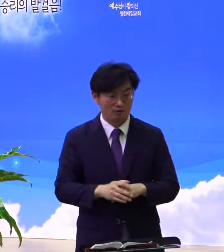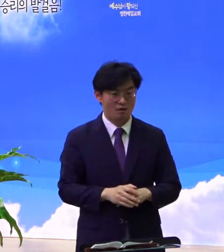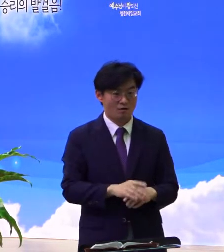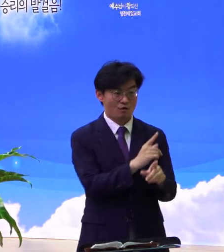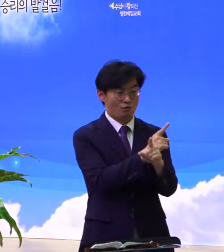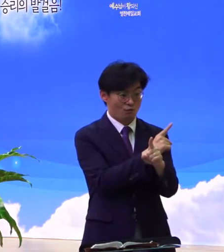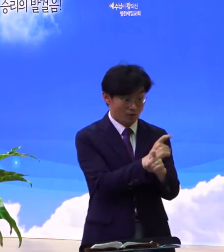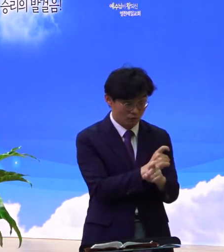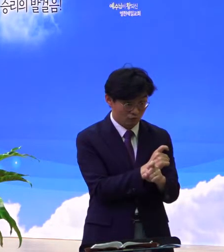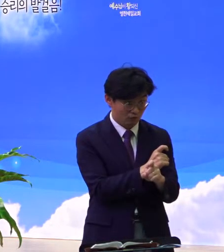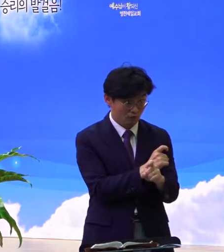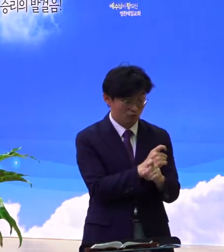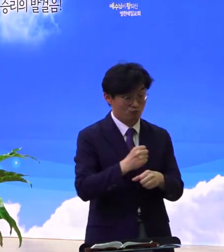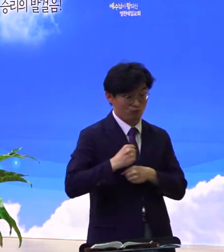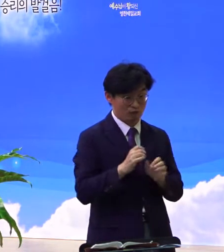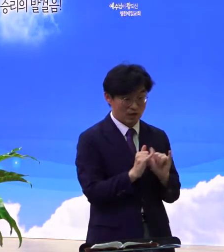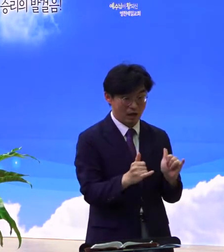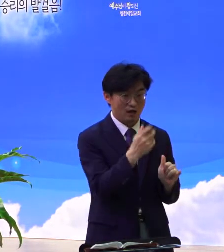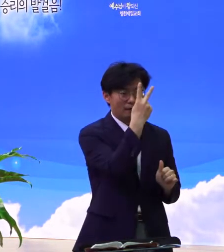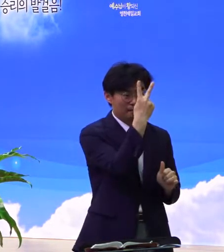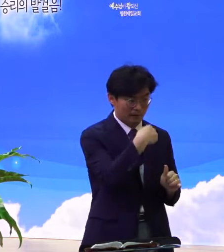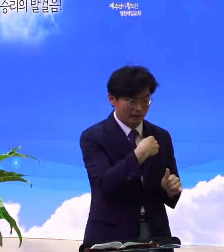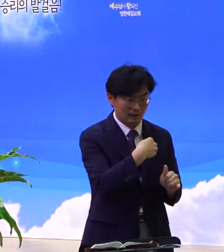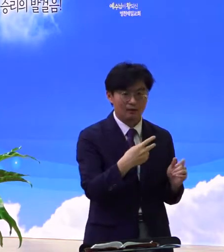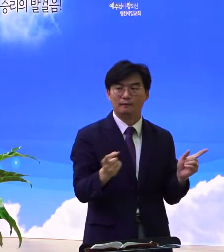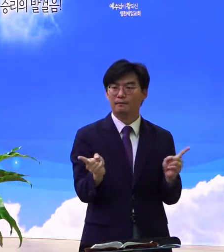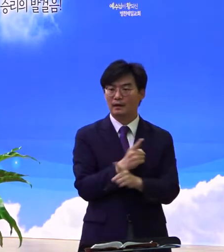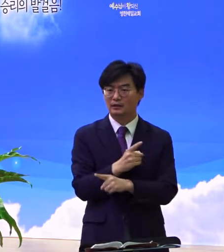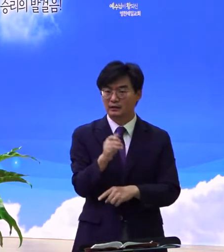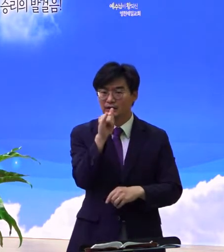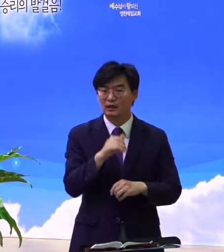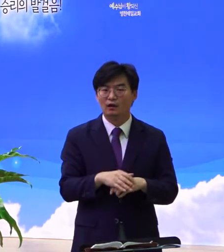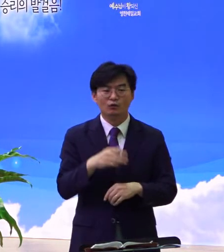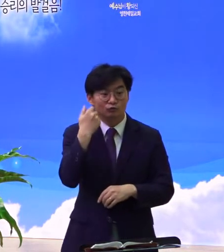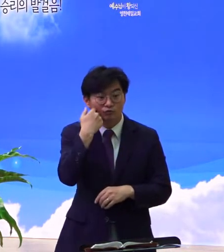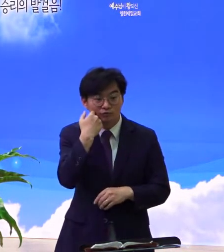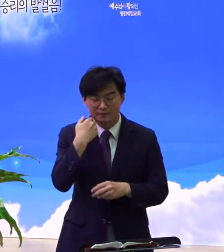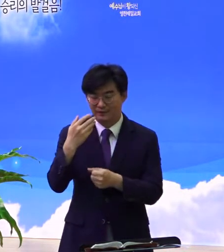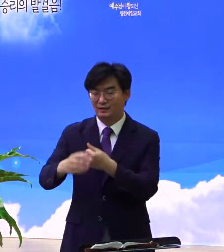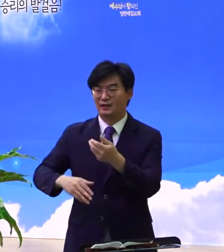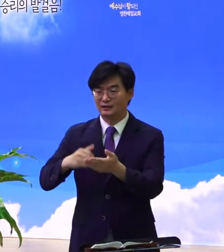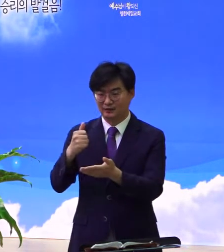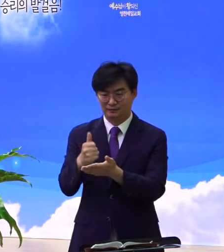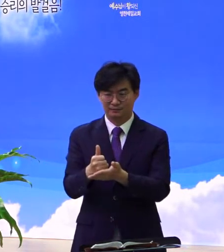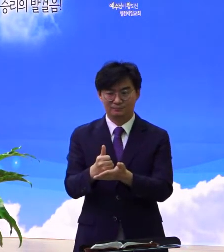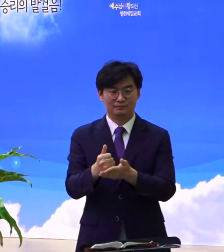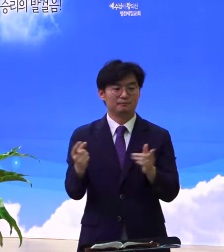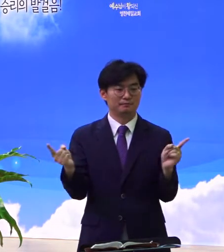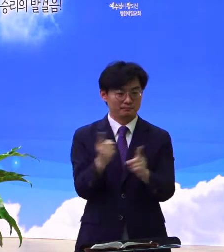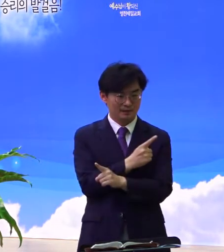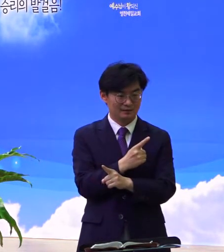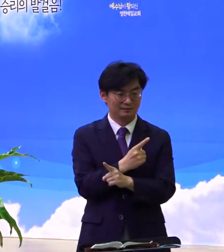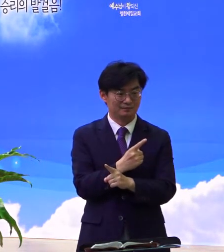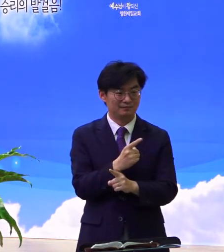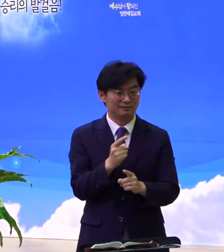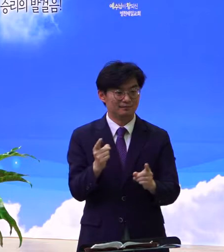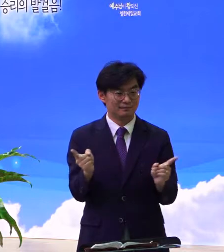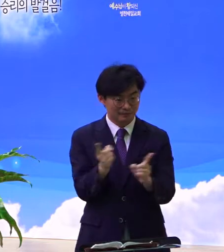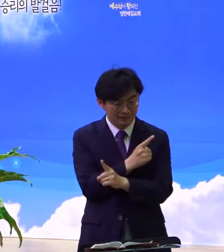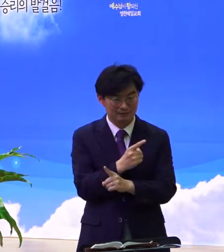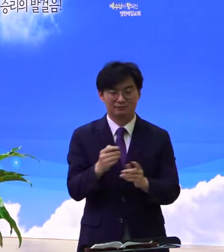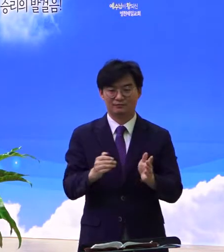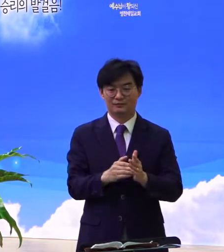것입니다. 그 하나님이 지금 살아 여러분 가운데 역사하고 계시고 저와 여러분을 붙들고 계시는데